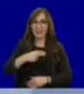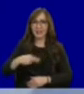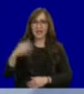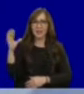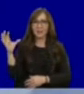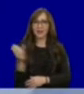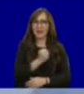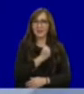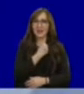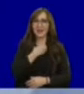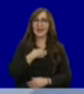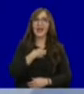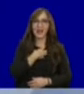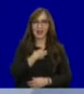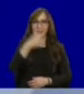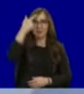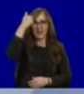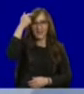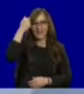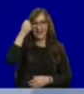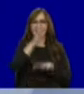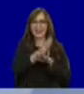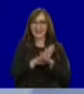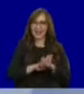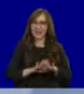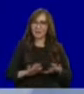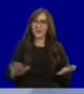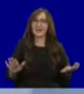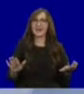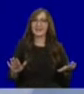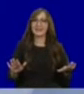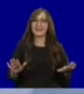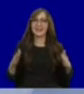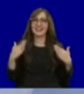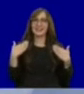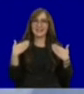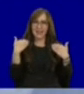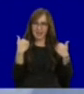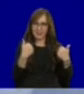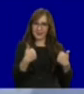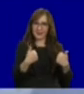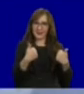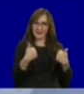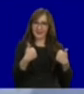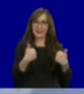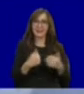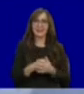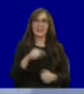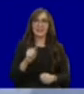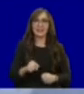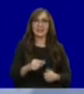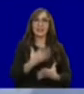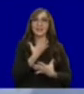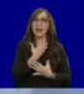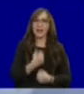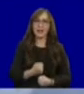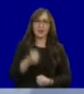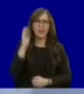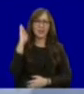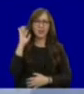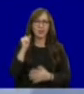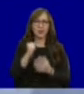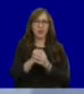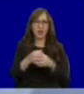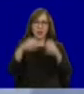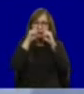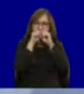hak belajarnya dengan aman dan selamat. Ini adalah suatu harapan yang sudah disuarakan oleh berbagai